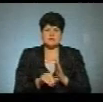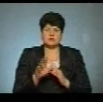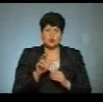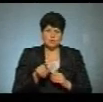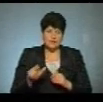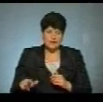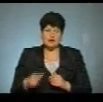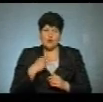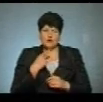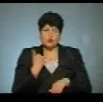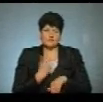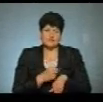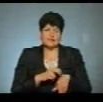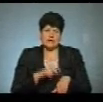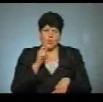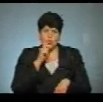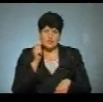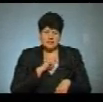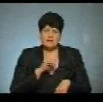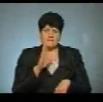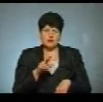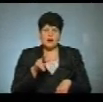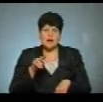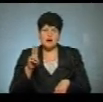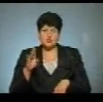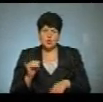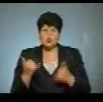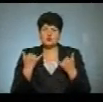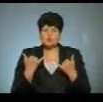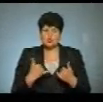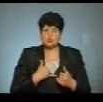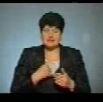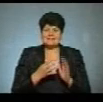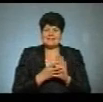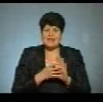як повідомив головний санітарний лікар України Віктор Ляшко, на сьогодні в нас